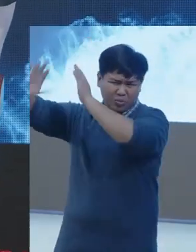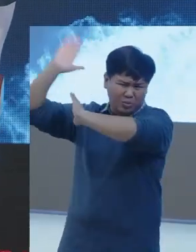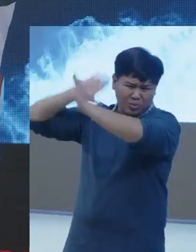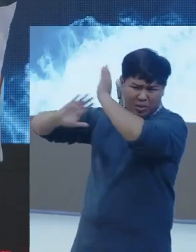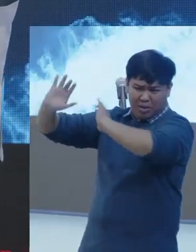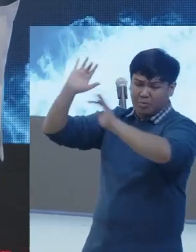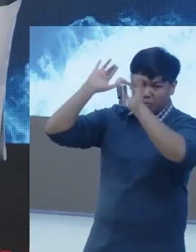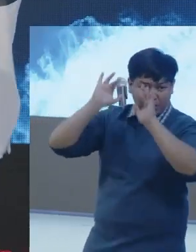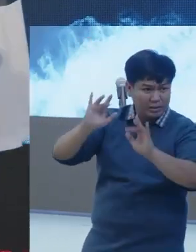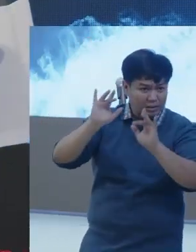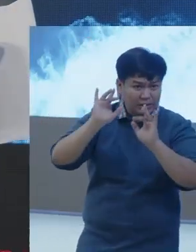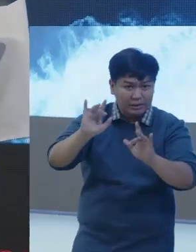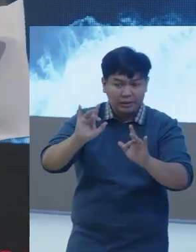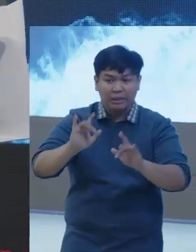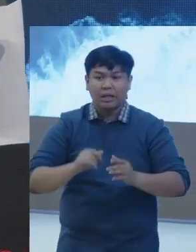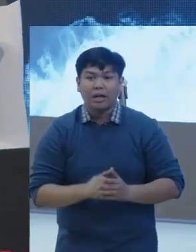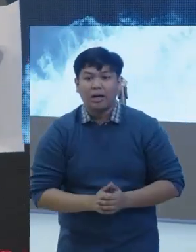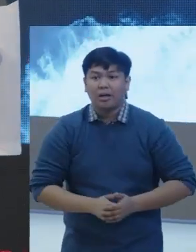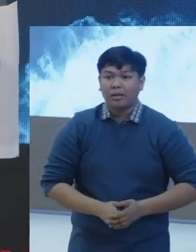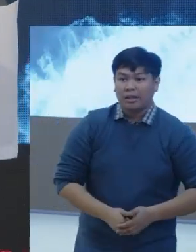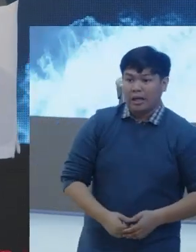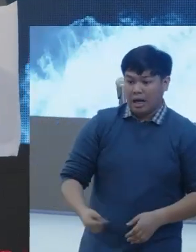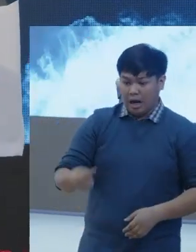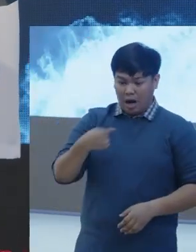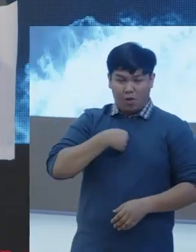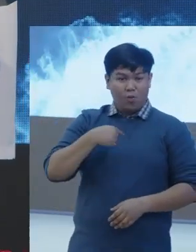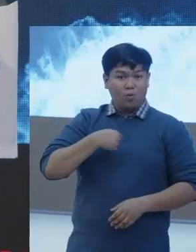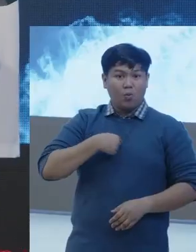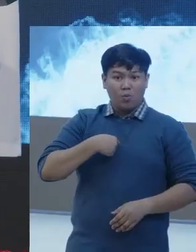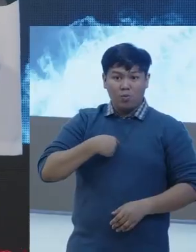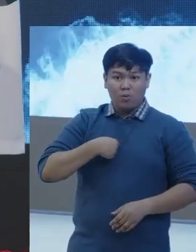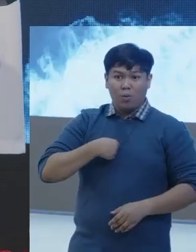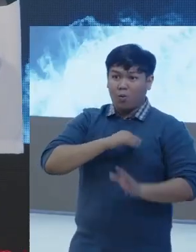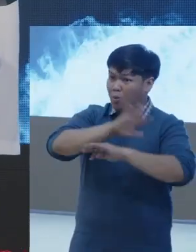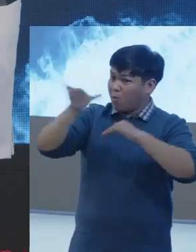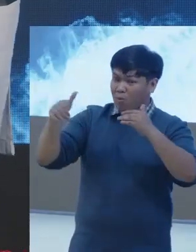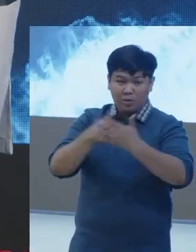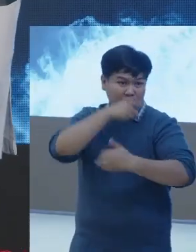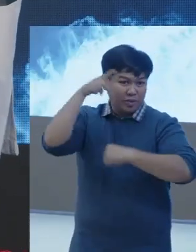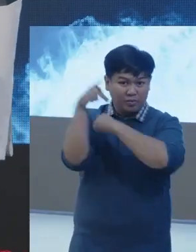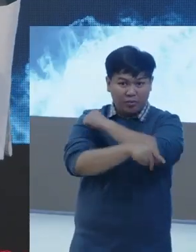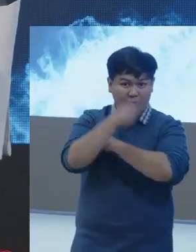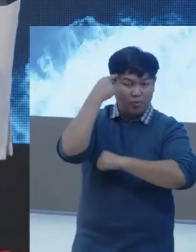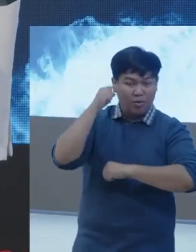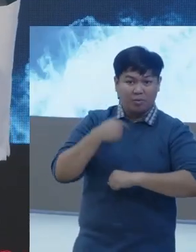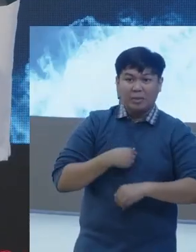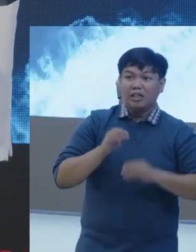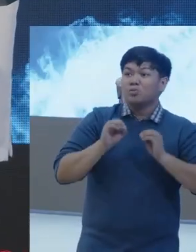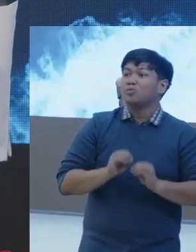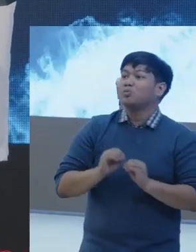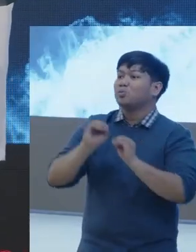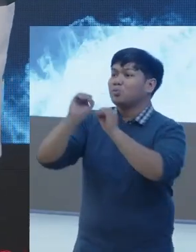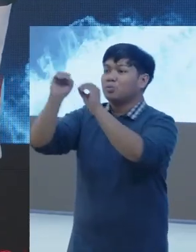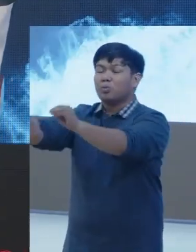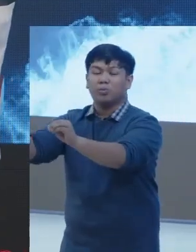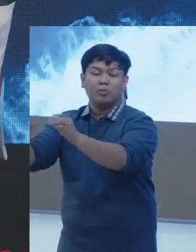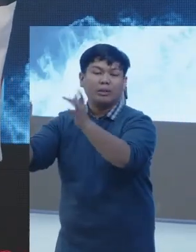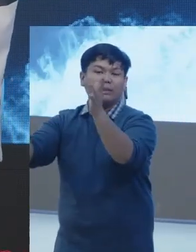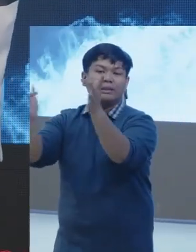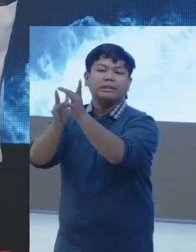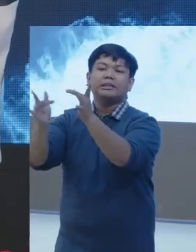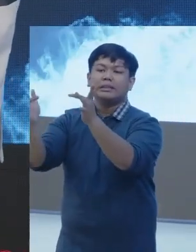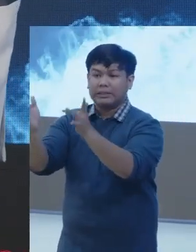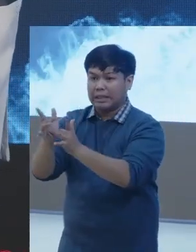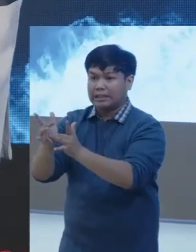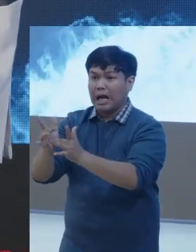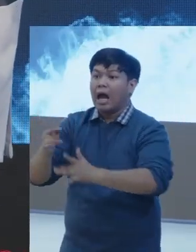mercy, He had passed over former sins. Bakit? Sapagkat darating ang Mesiyas, darating ang kanyang